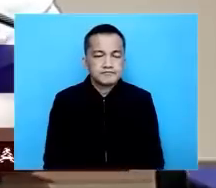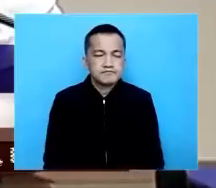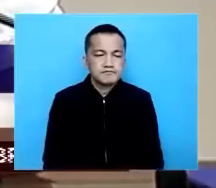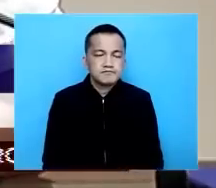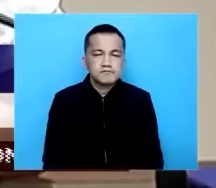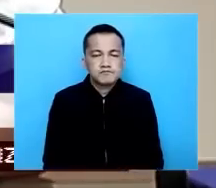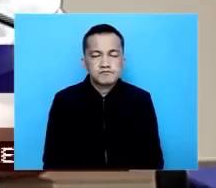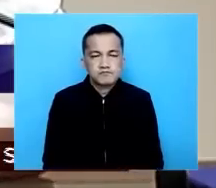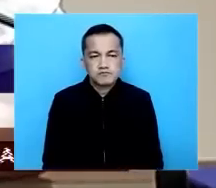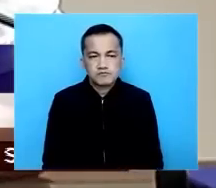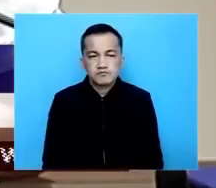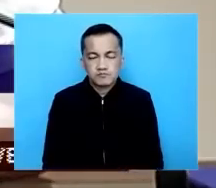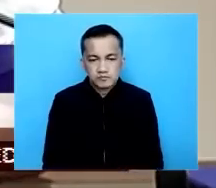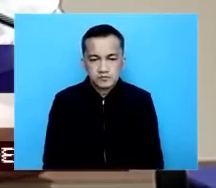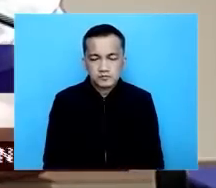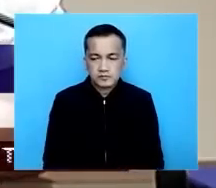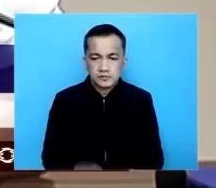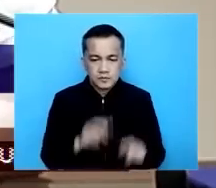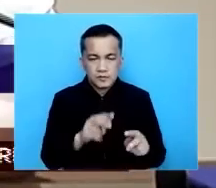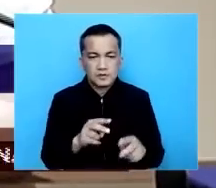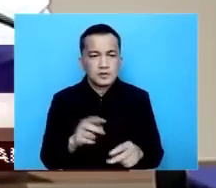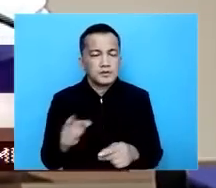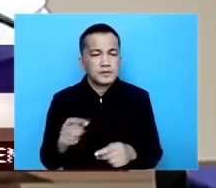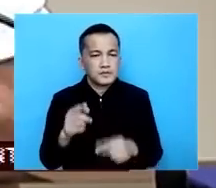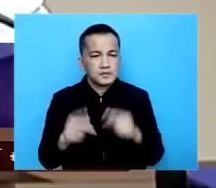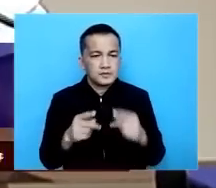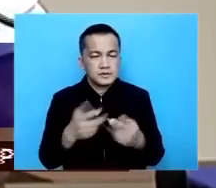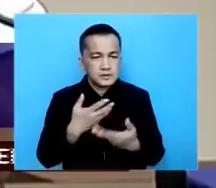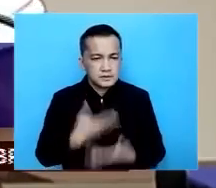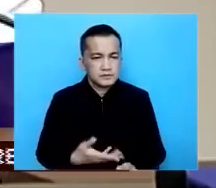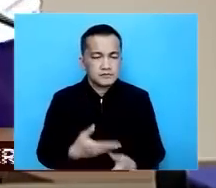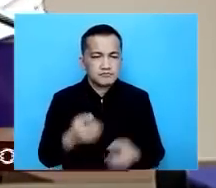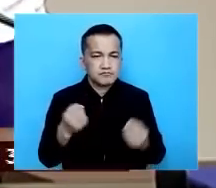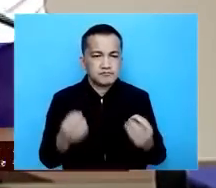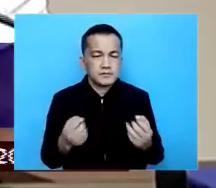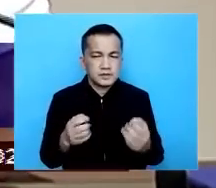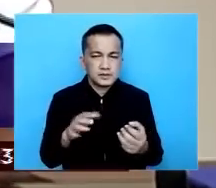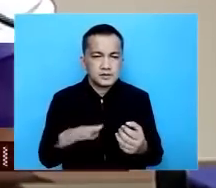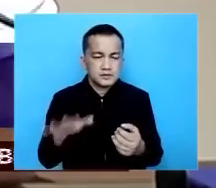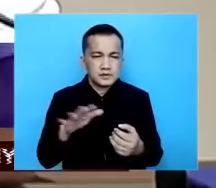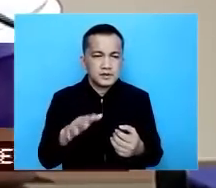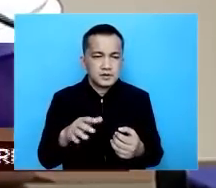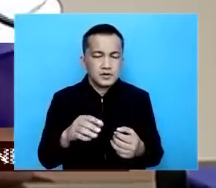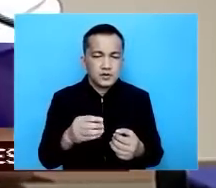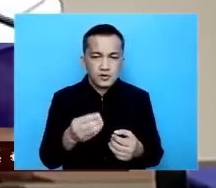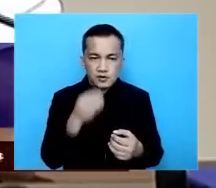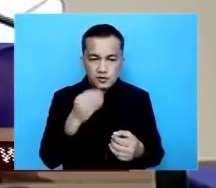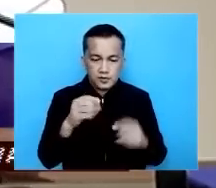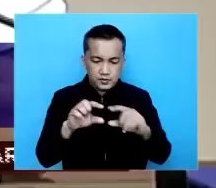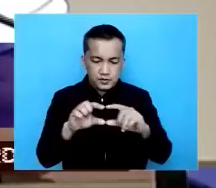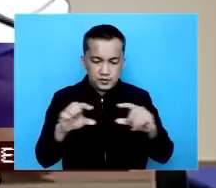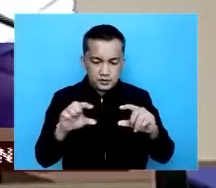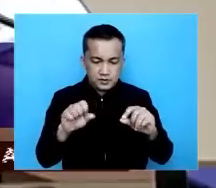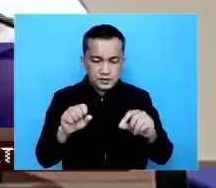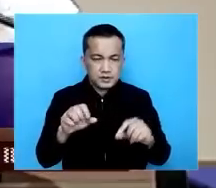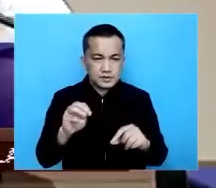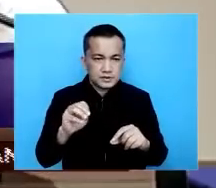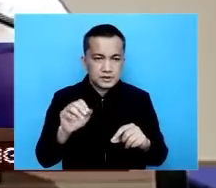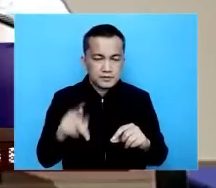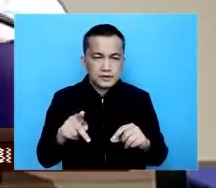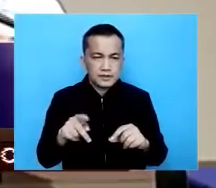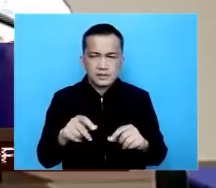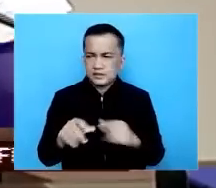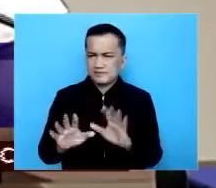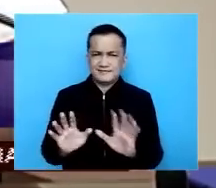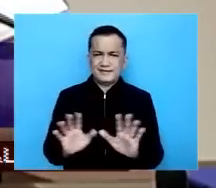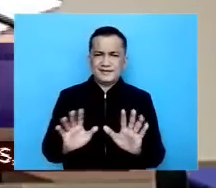locate the set of people who are hungry. Then we give them the food stamps. Hindi na nila kailangan pumila